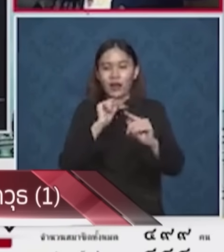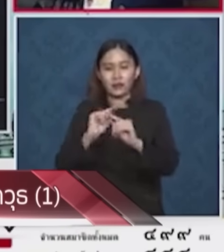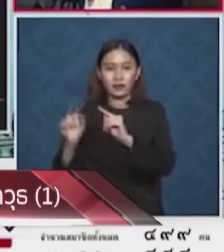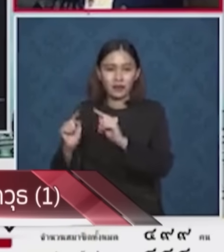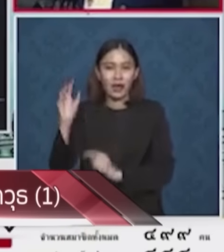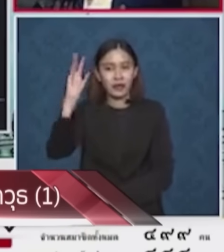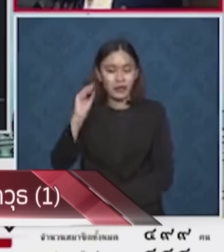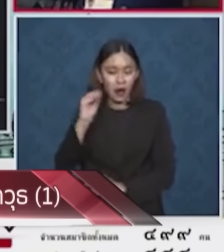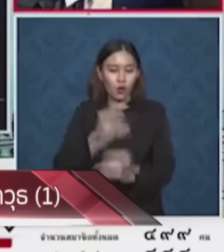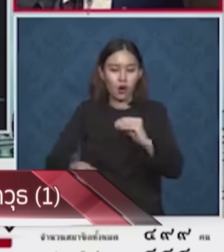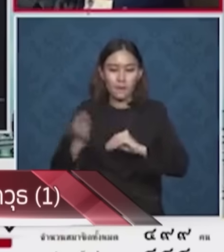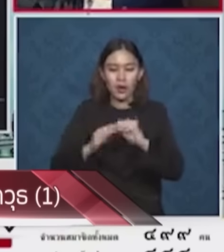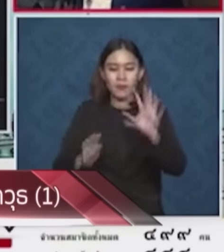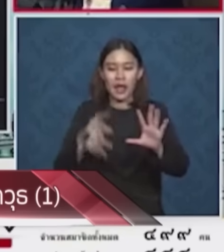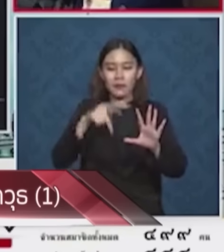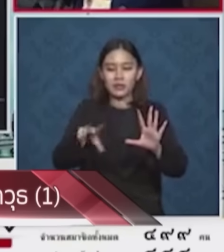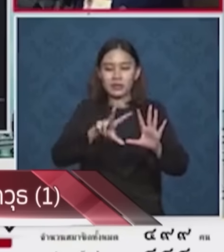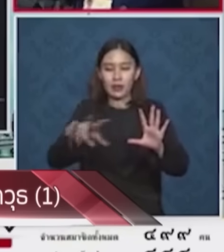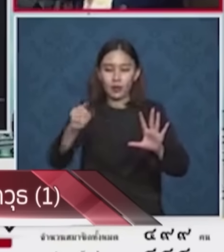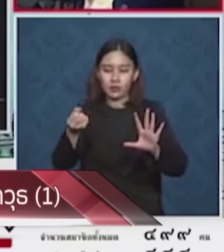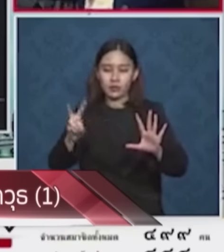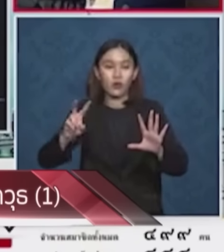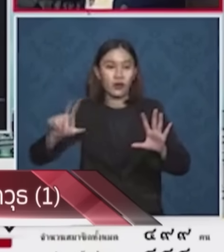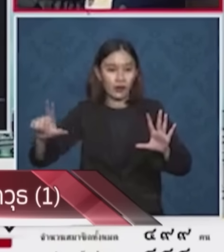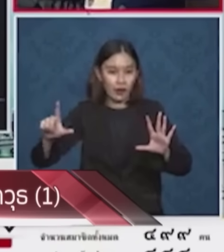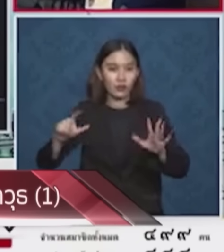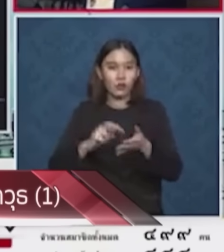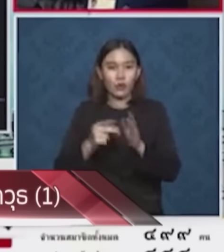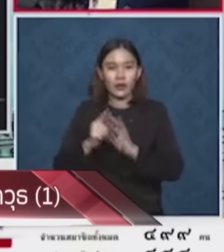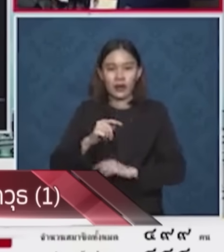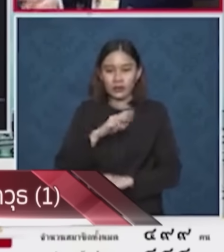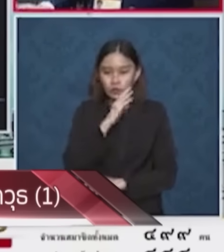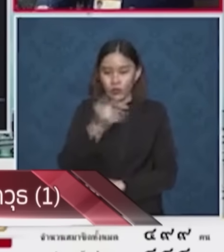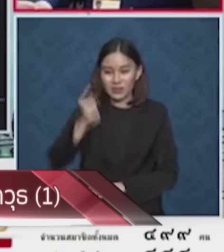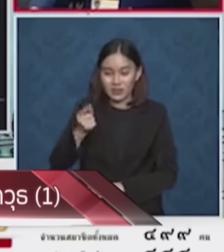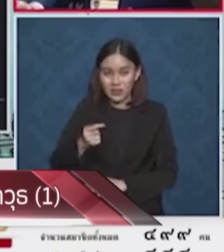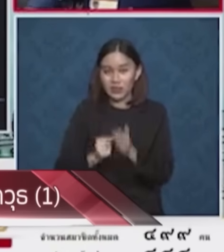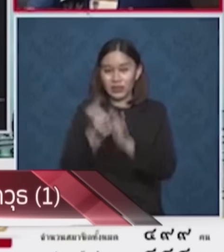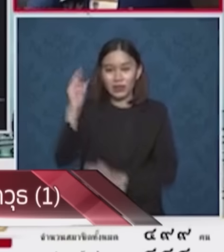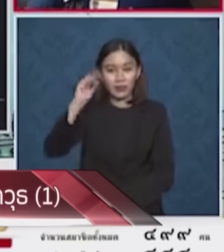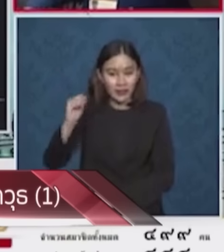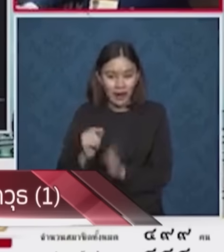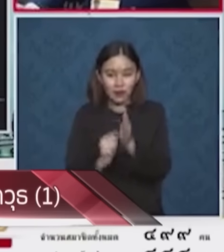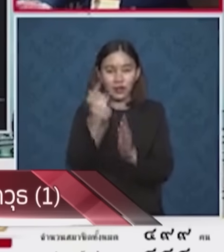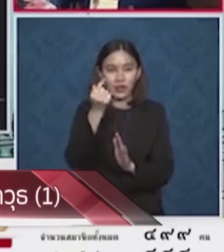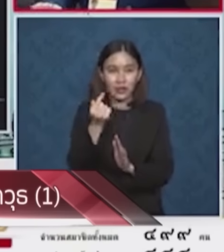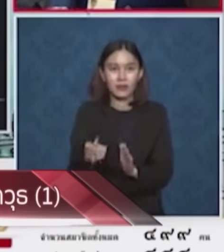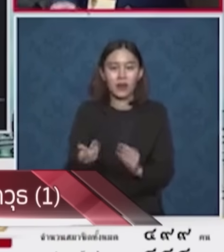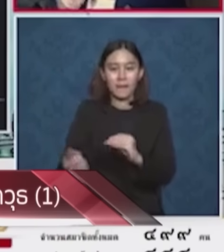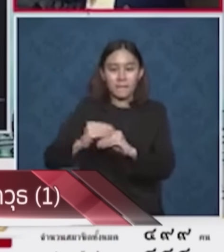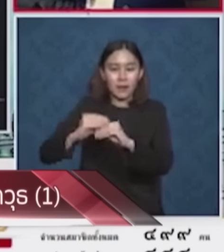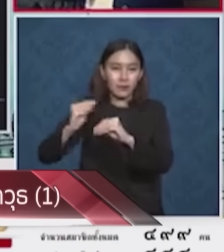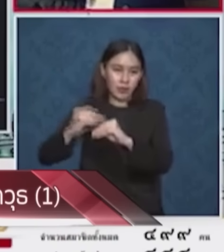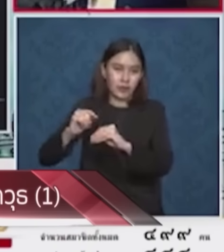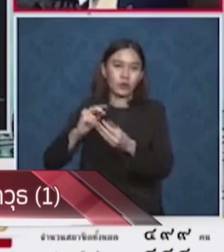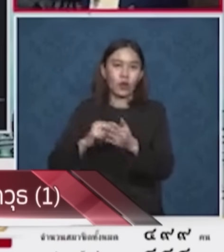นะครับก็ต้องดาวเพิ่มอีก 5,300ล้านบาทดังนั้นถ้าเกิดเอายอดที่ความจริงจะต้องเริ่มดาวตั้งแต่งวดแรกนะครับมาโปะเพิ่มเข้า